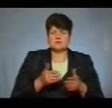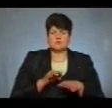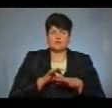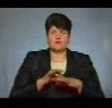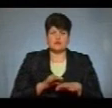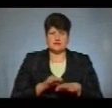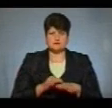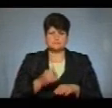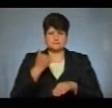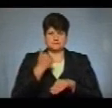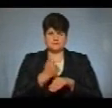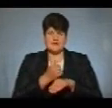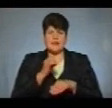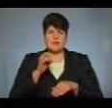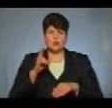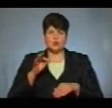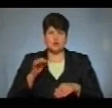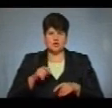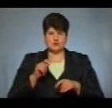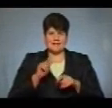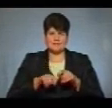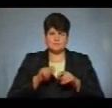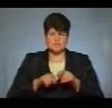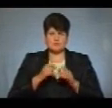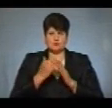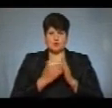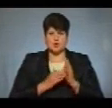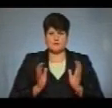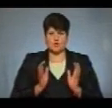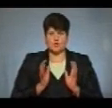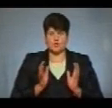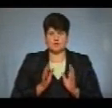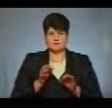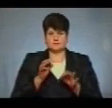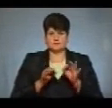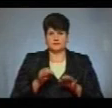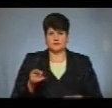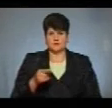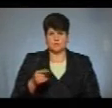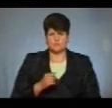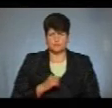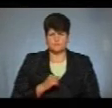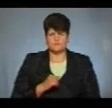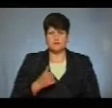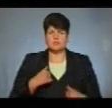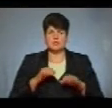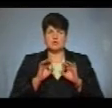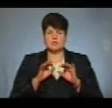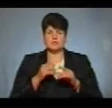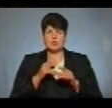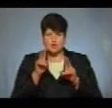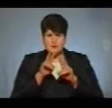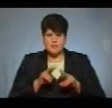провести стратегічно-екологічну експертизу програми охорони довкілля в Тернополі. Ми розглянули це питання